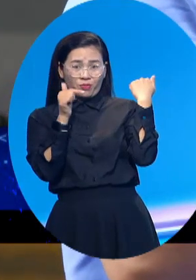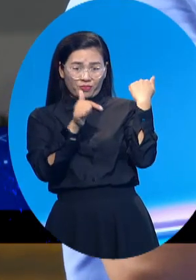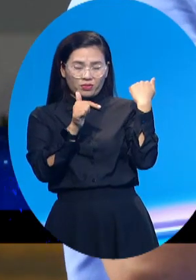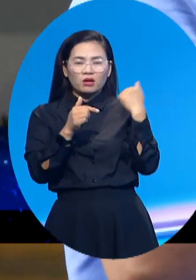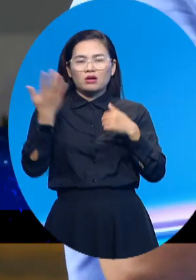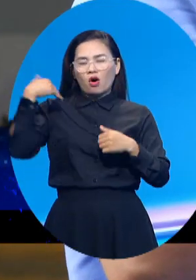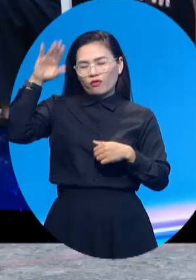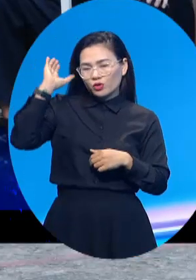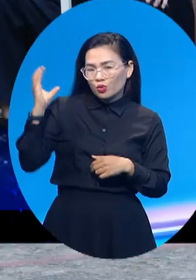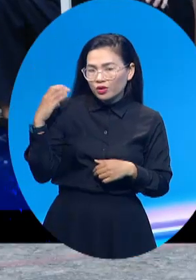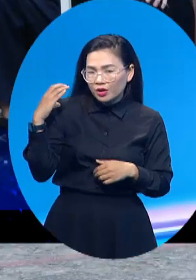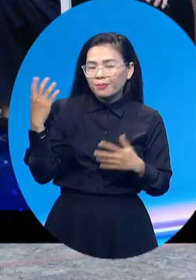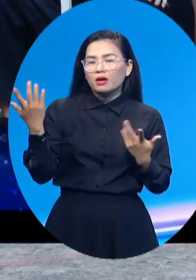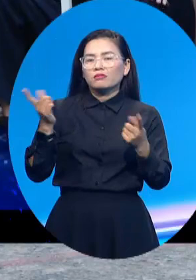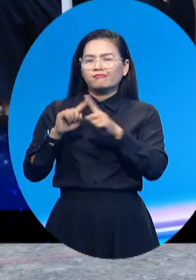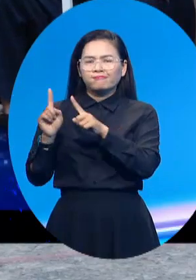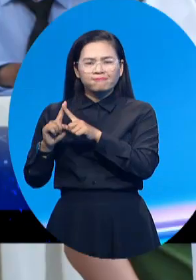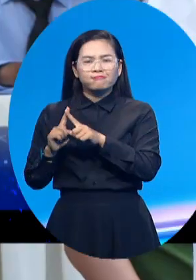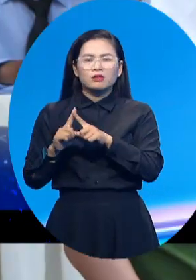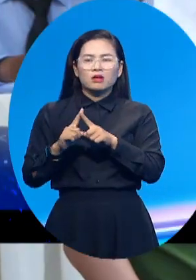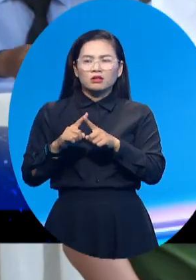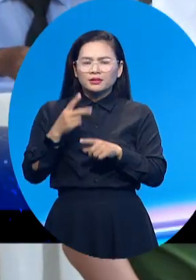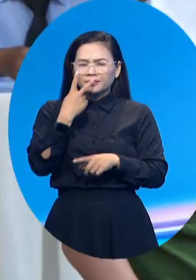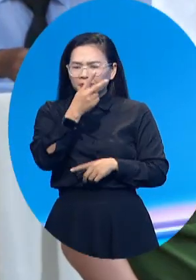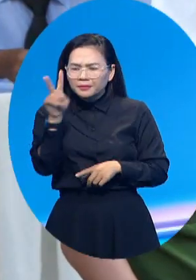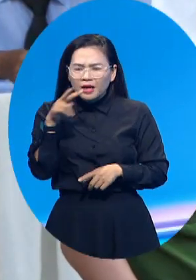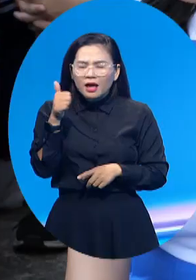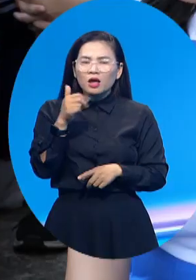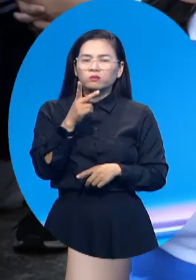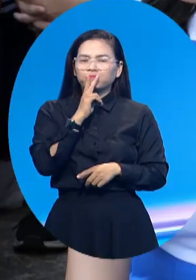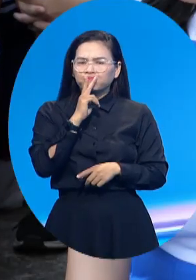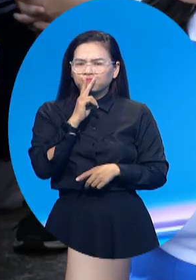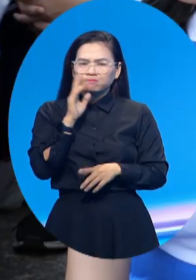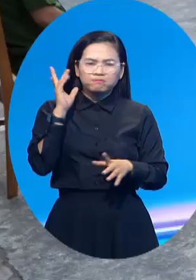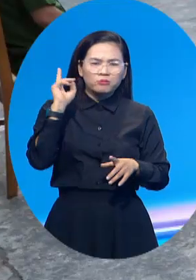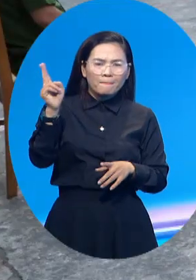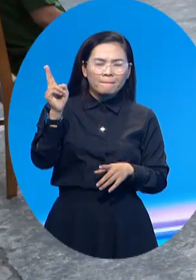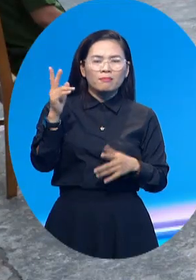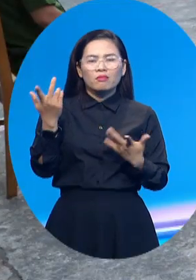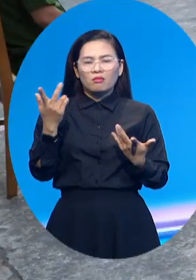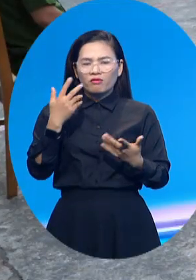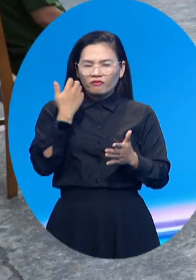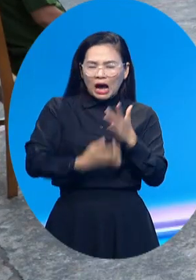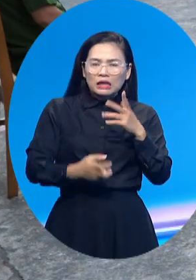chủ nhiệm được tập trung đẩy mạnh nhằm kịp thời phát hiện vữ hiện thất thường của học sinh phòng người sớm cáp hành vi phạm tội sơ PH